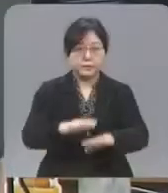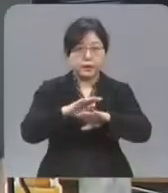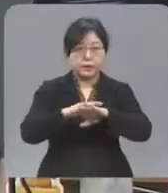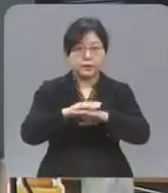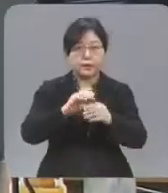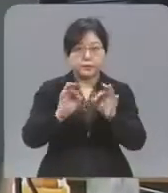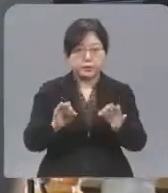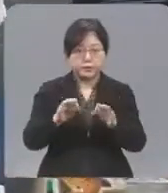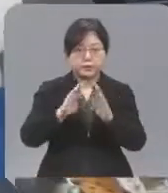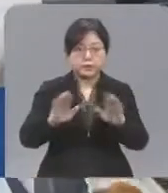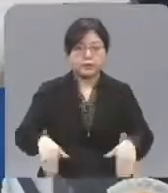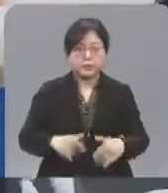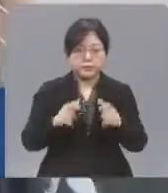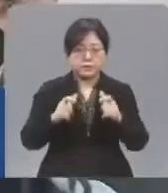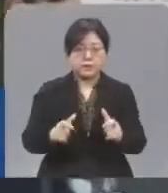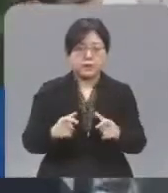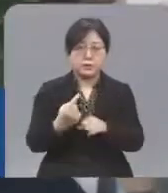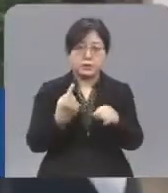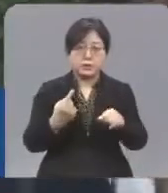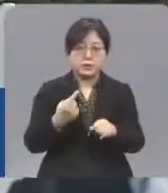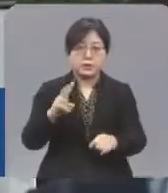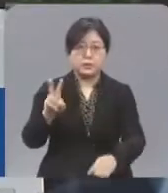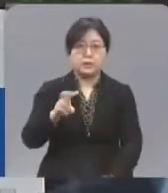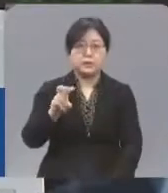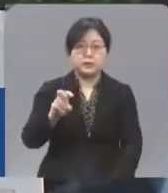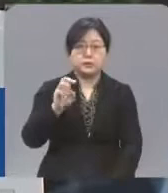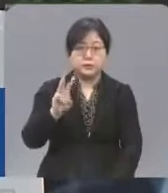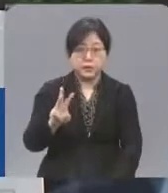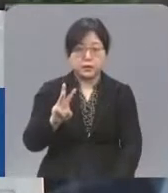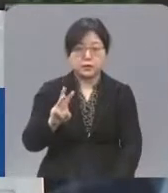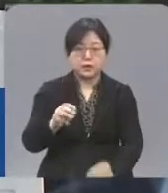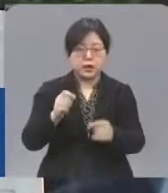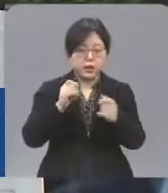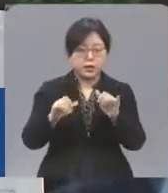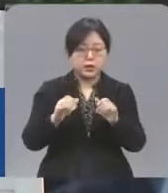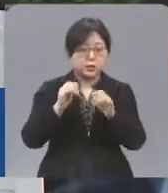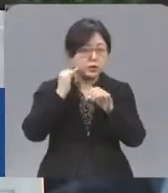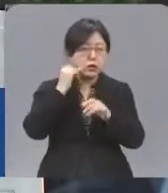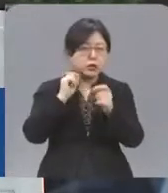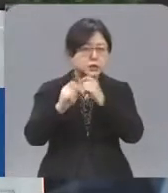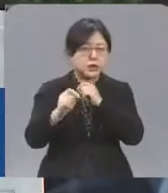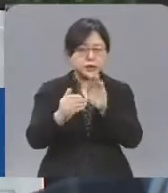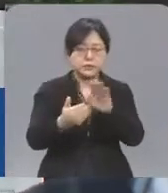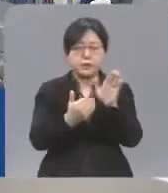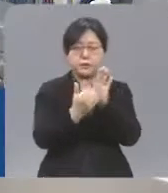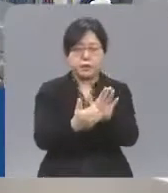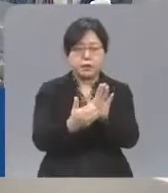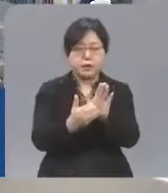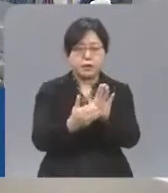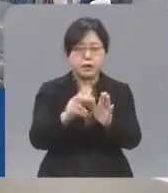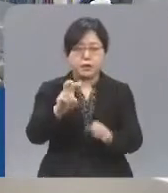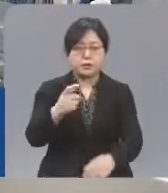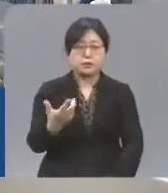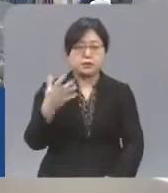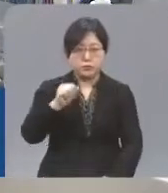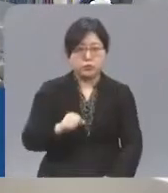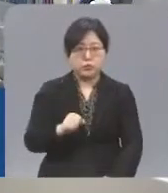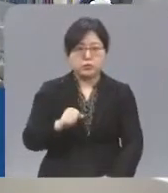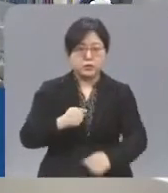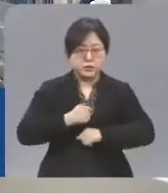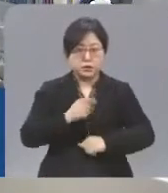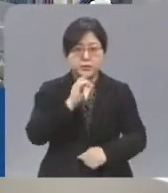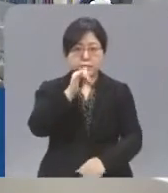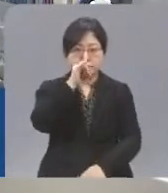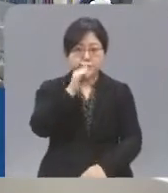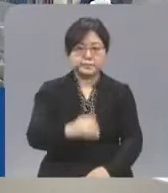농협 전남 지역본부가 지난해 모두 223건의 금융사기 예방활동으로 고객 돈 26억 원을 지켜냈다고